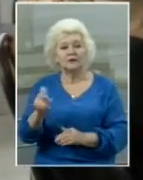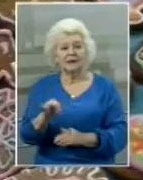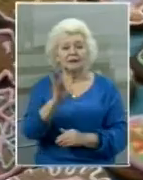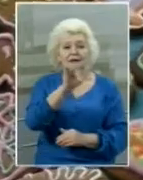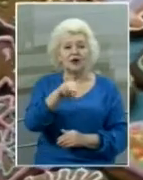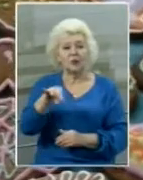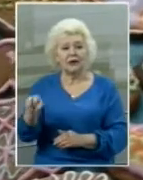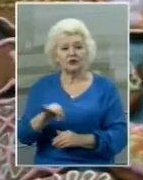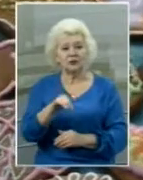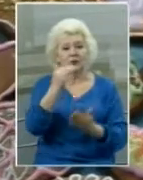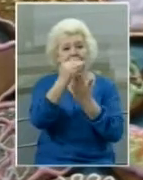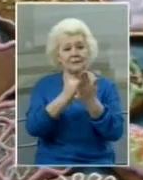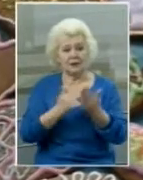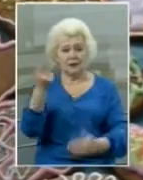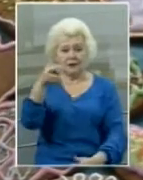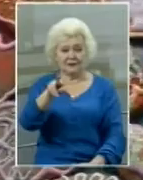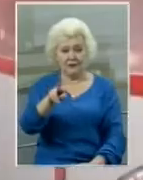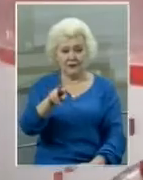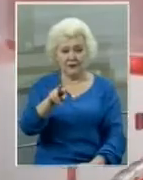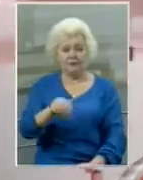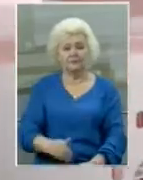Ігор Печенко, телеканал «Скіфія».